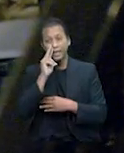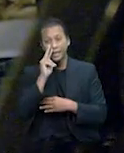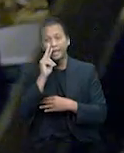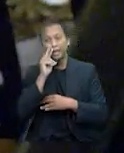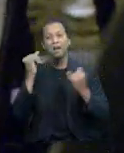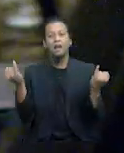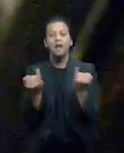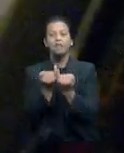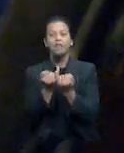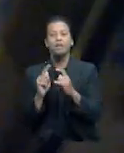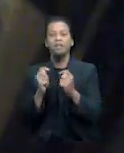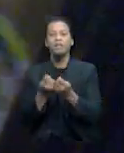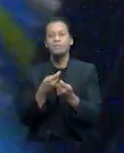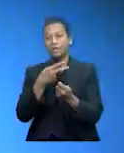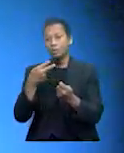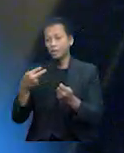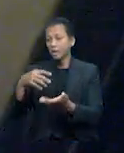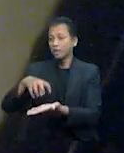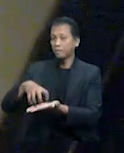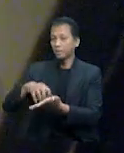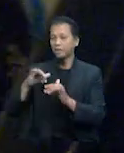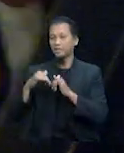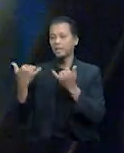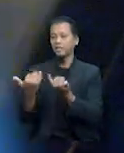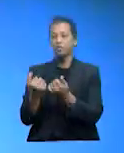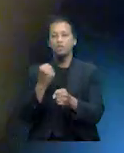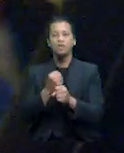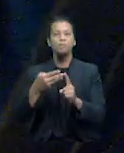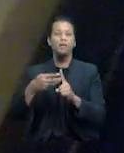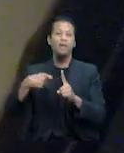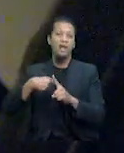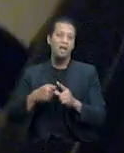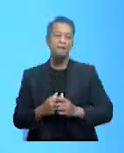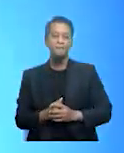Gelora Bung Karno. Dari Tangerang, Banten, Hasnugara iNews melaporkan.